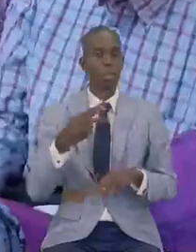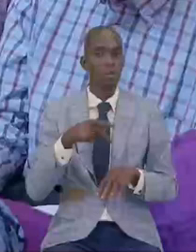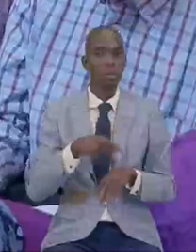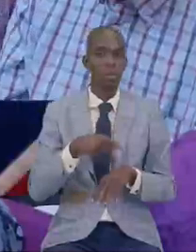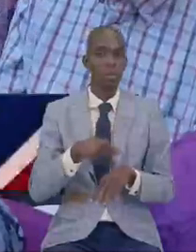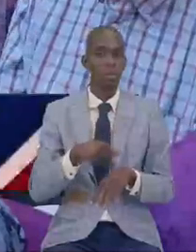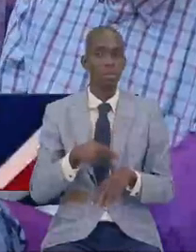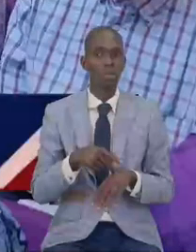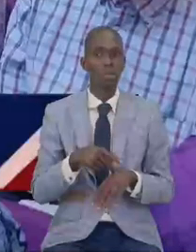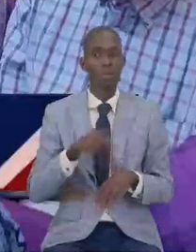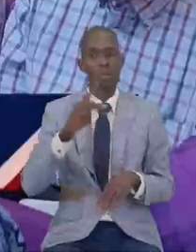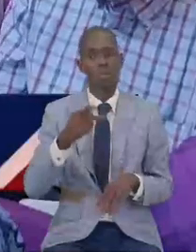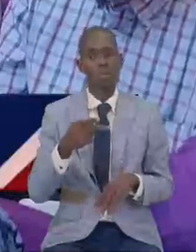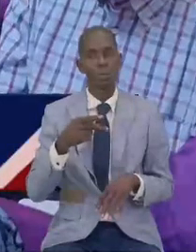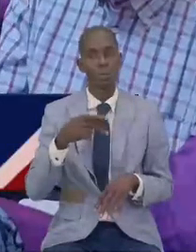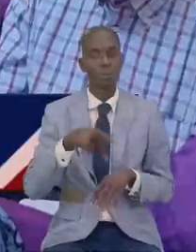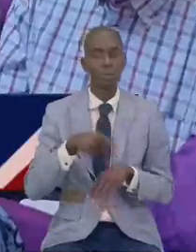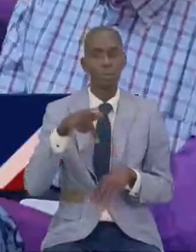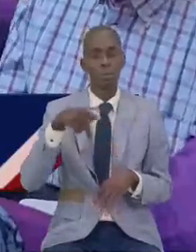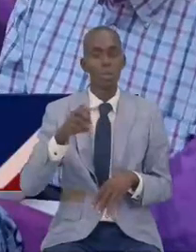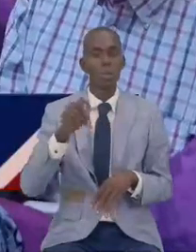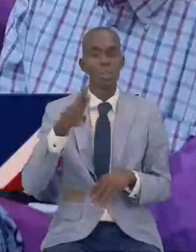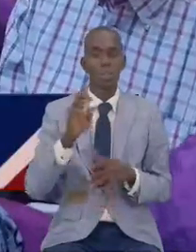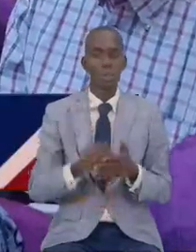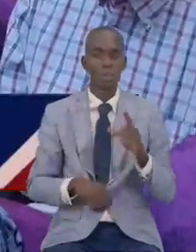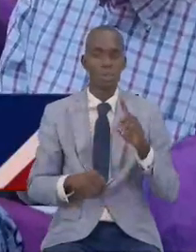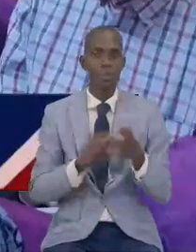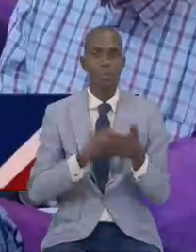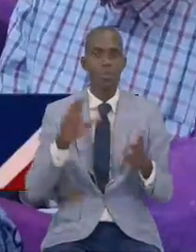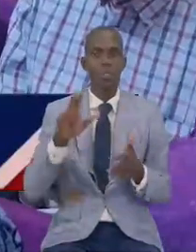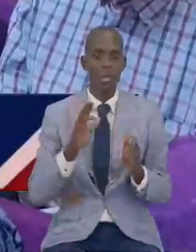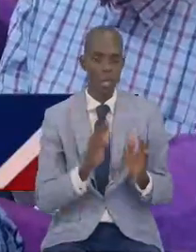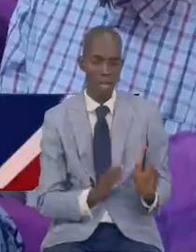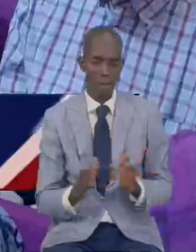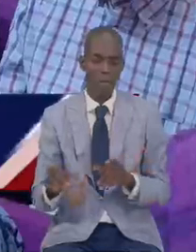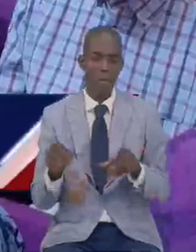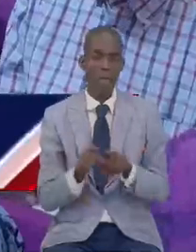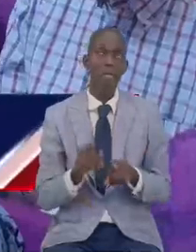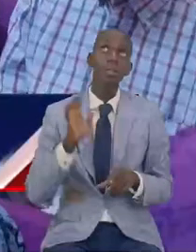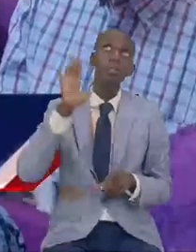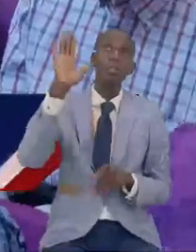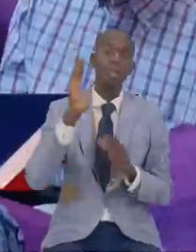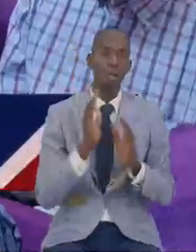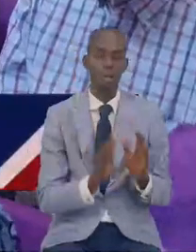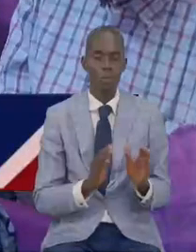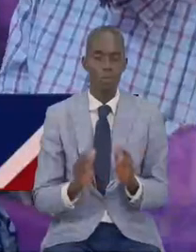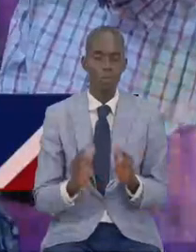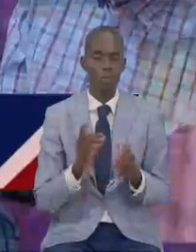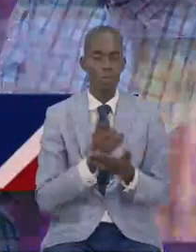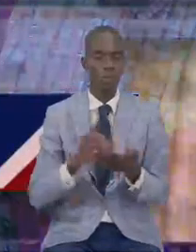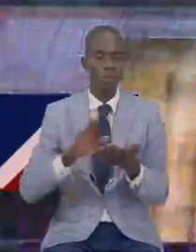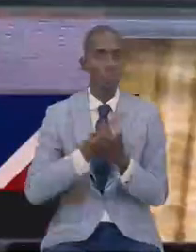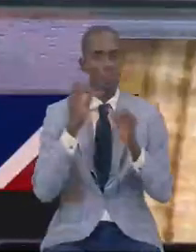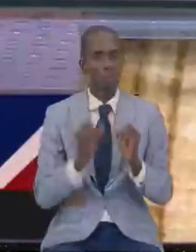On va à 2 Pierre chapitre 1 verset 3. Comme sa divine puissance nous a